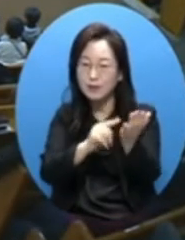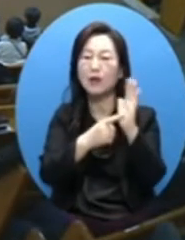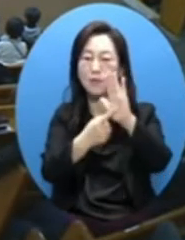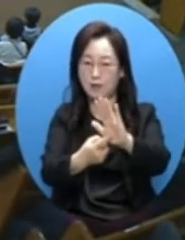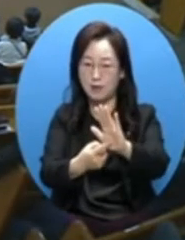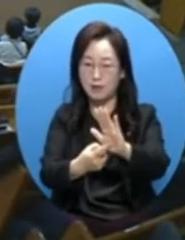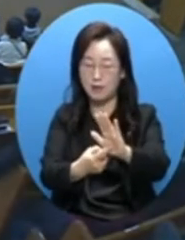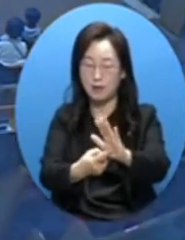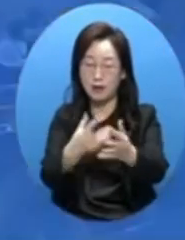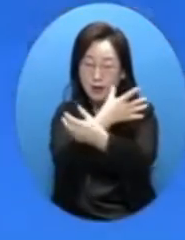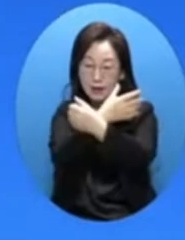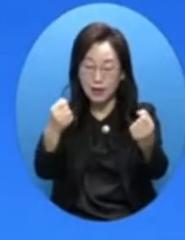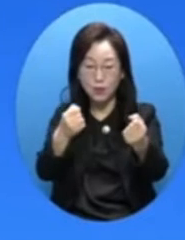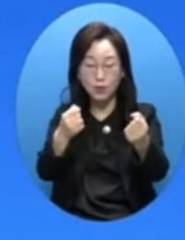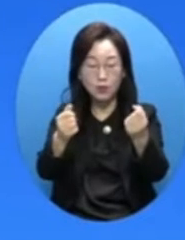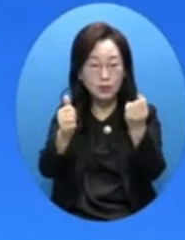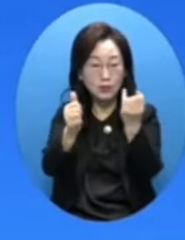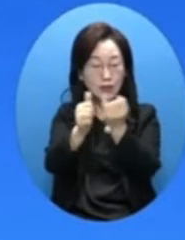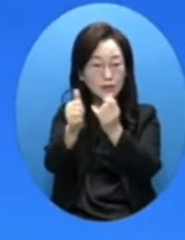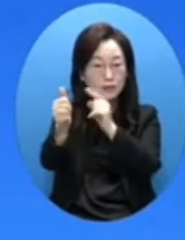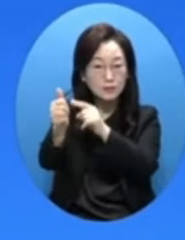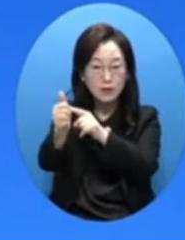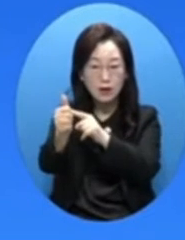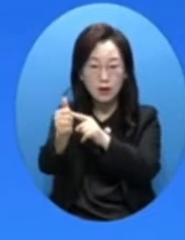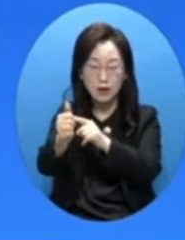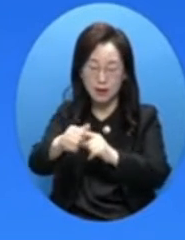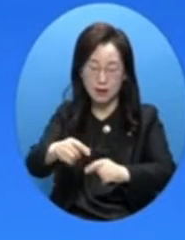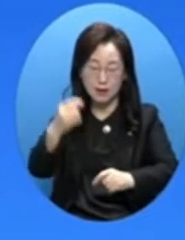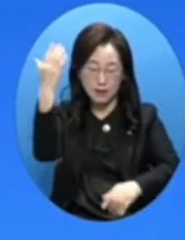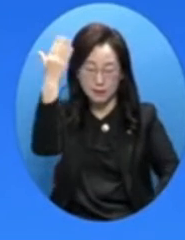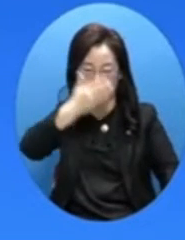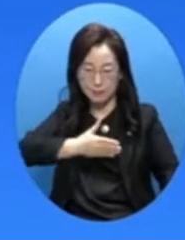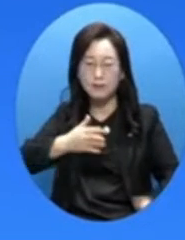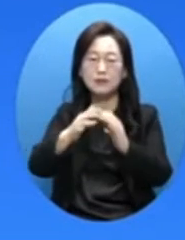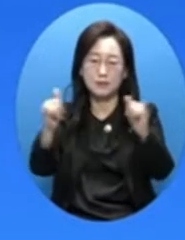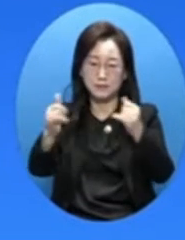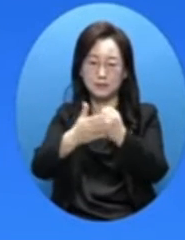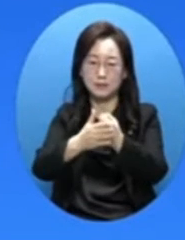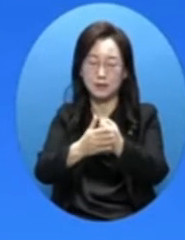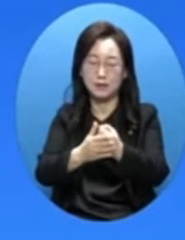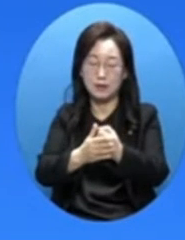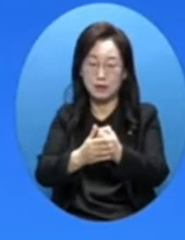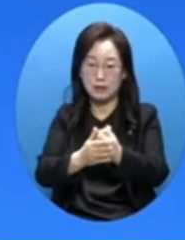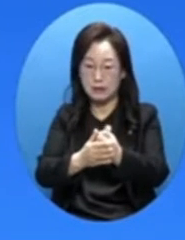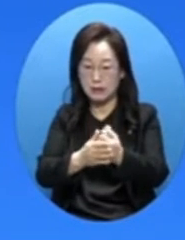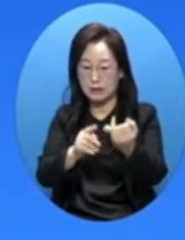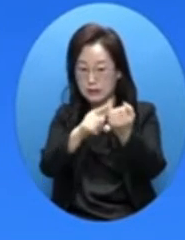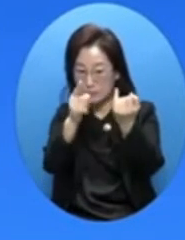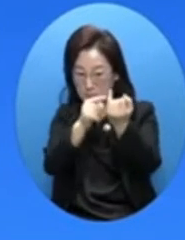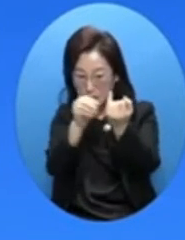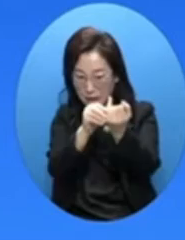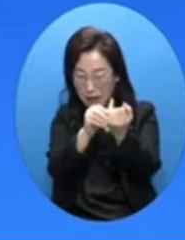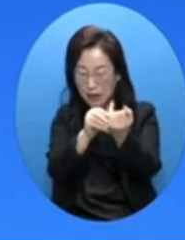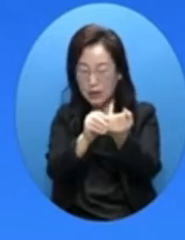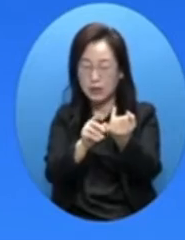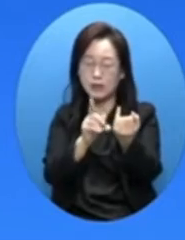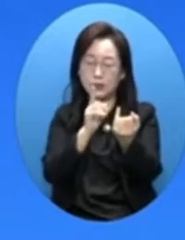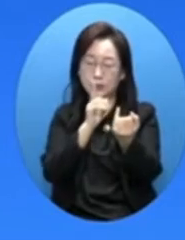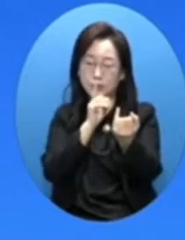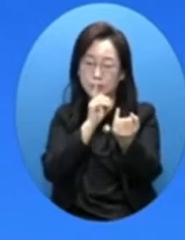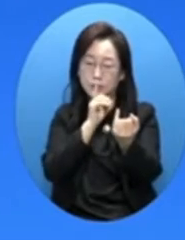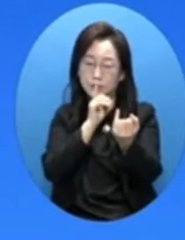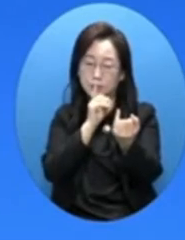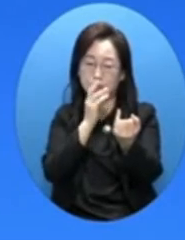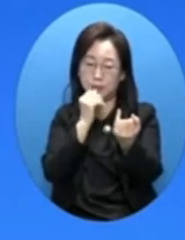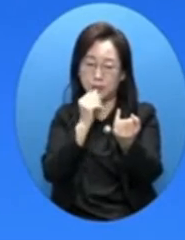약혼자 요셉도 의로운 사람이라 이 사실을 알고 조용히 관계를 정리하려고 했습니다. 그때